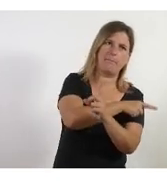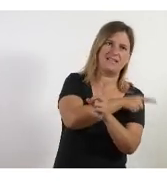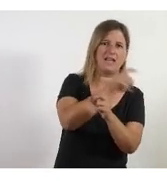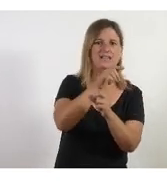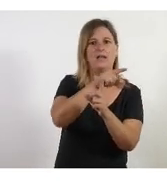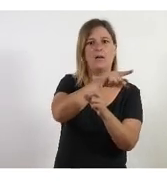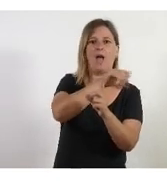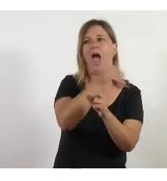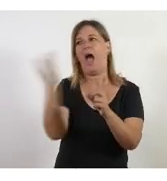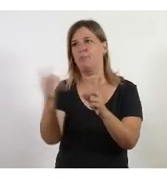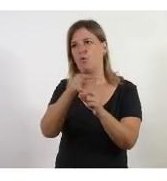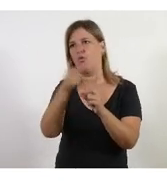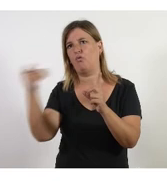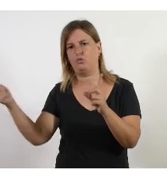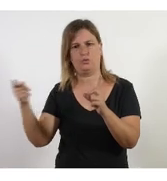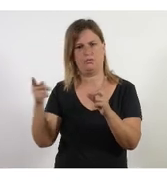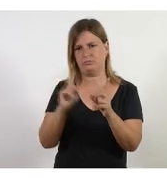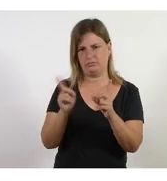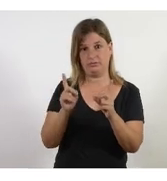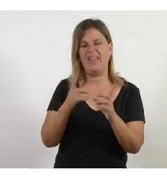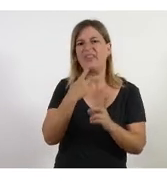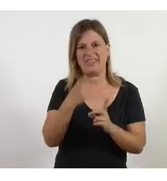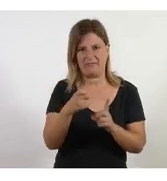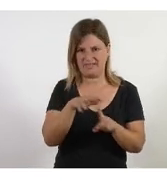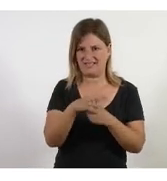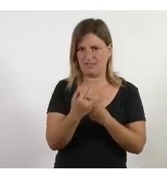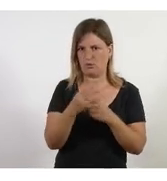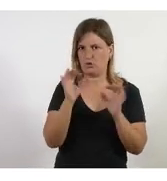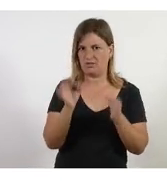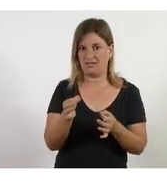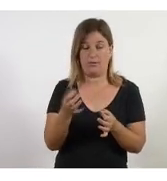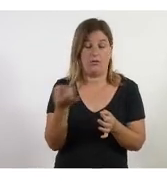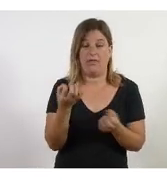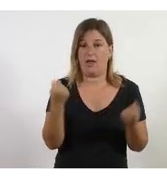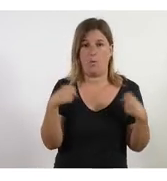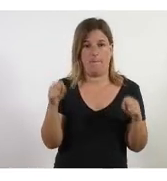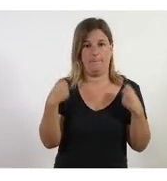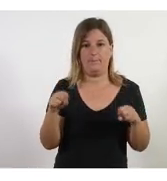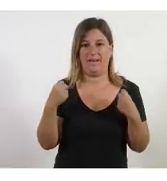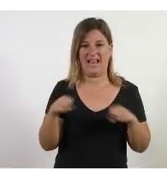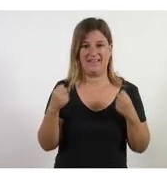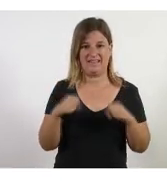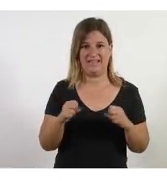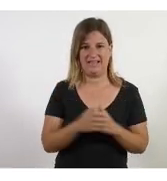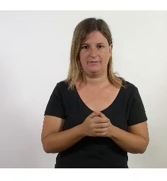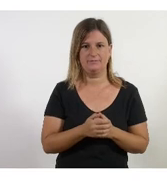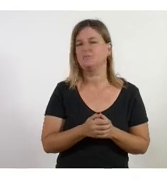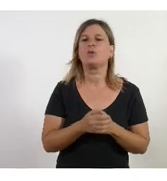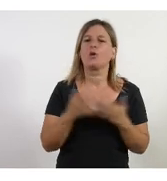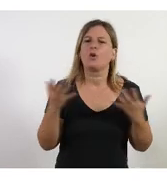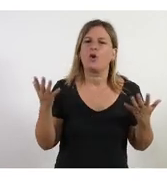al futur. Això és difícil, això és difícil, però és qüestió de pràctica, com totes les coses. Com ho